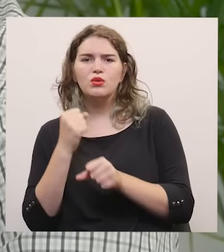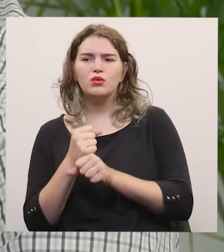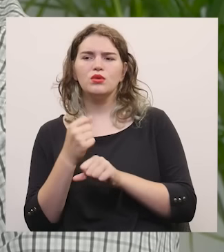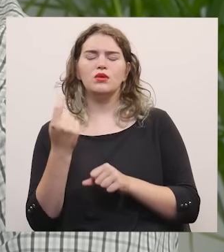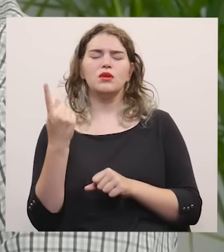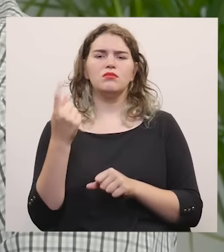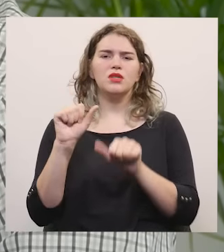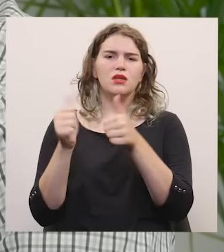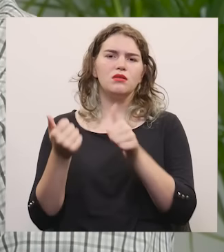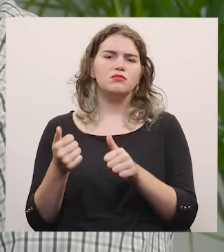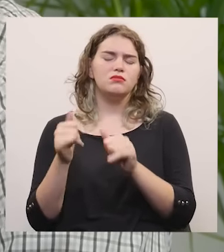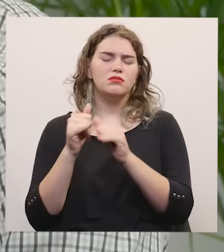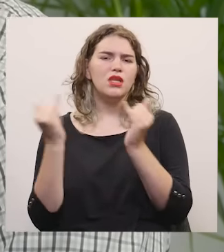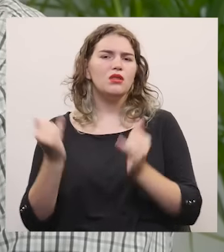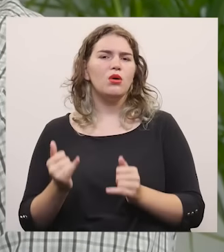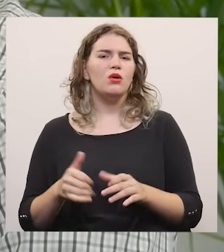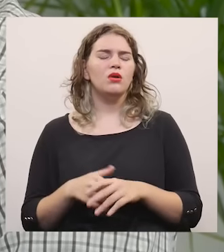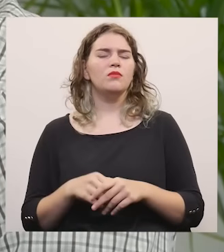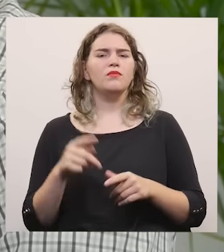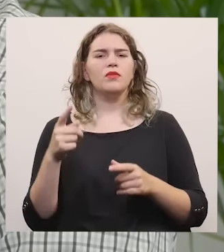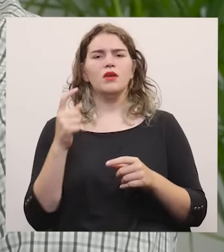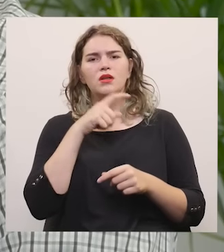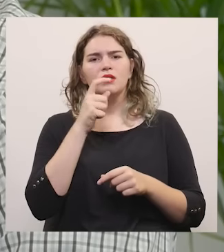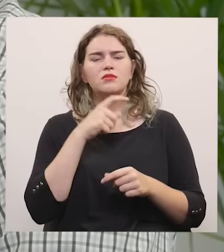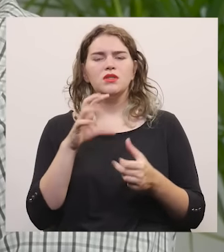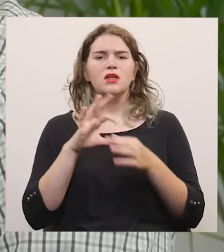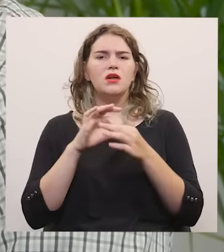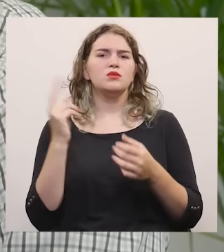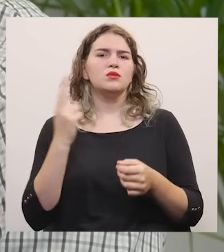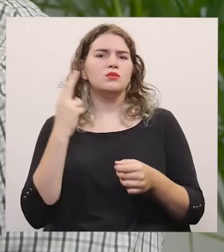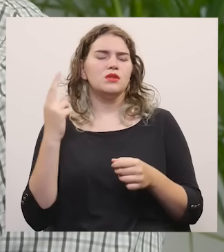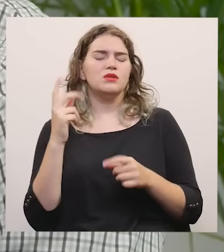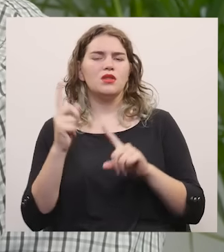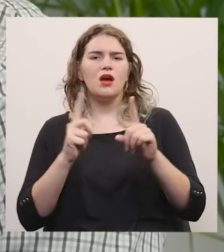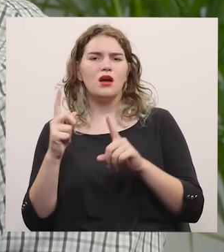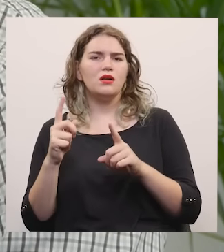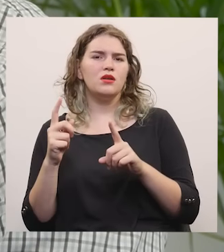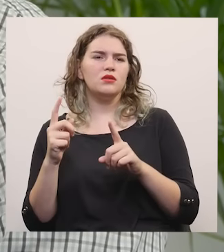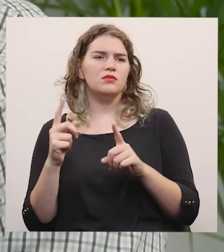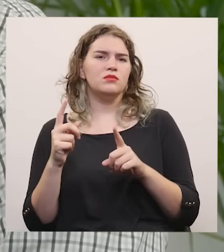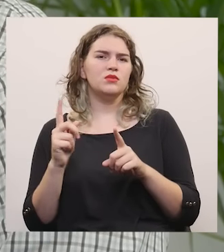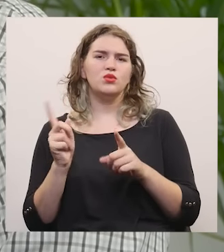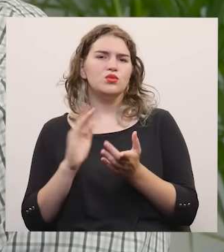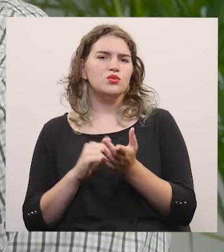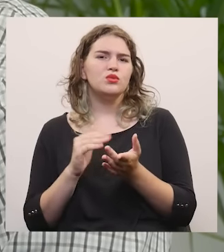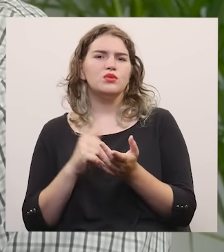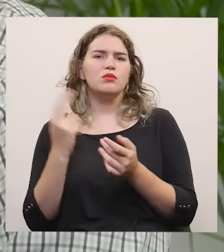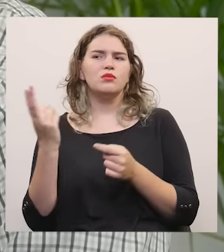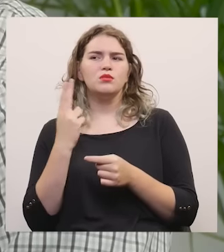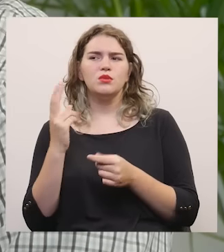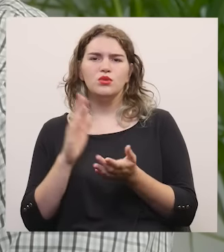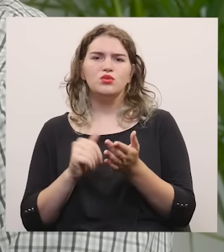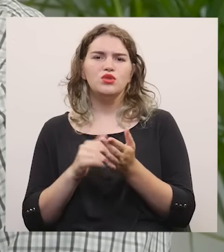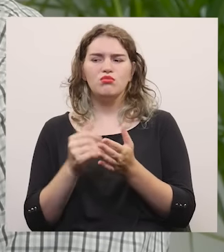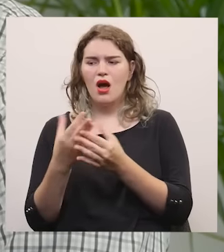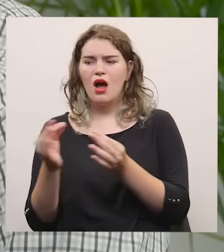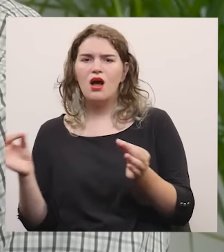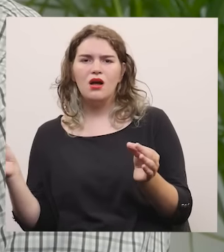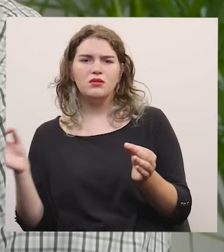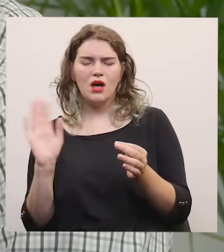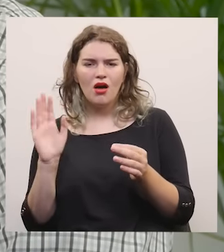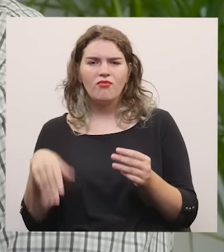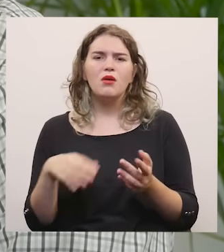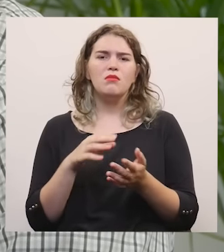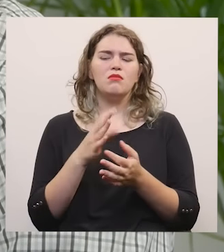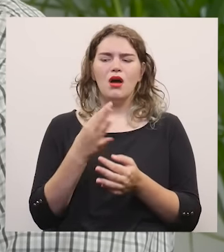alte lucruri ale vieții mele. În lipsa unei relații cu Dumnezeu, atunci dacă nu-L slujim pe Dumnezeu, slujim la altceva. Ne găsim